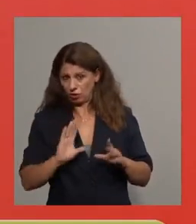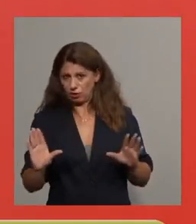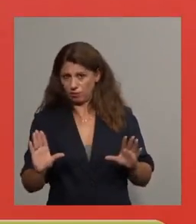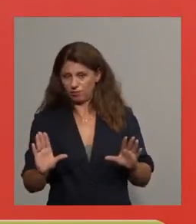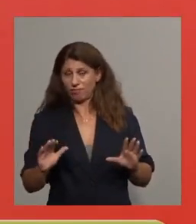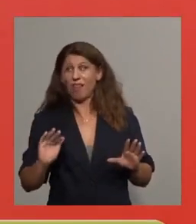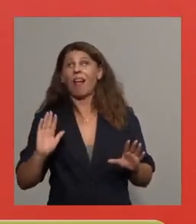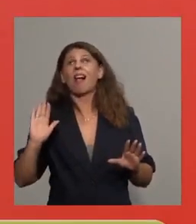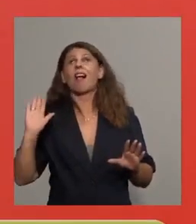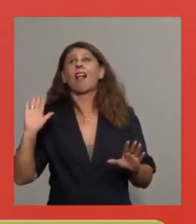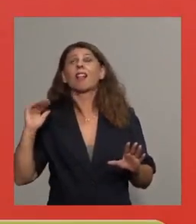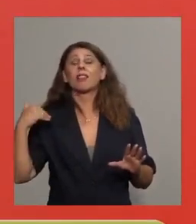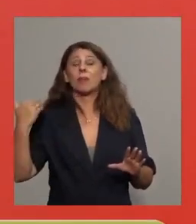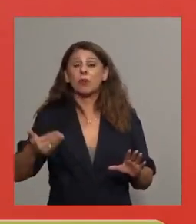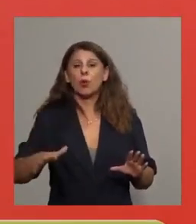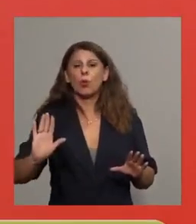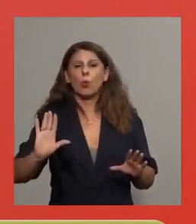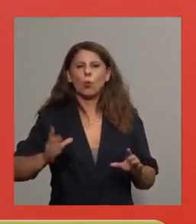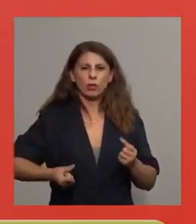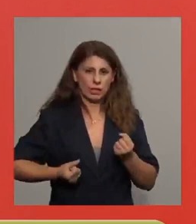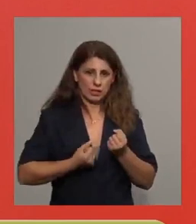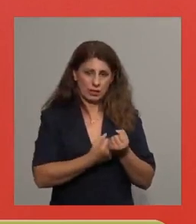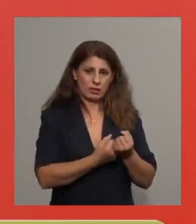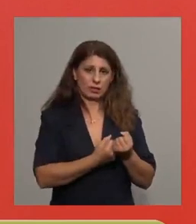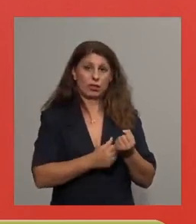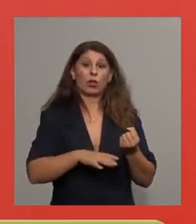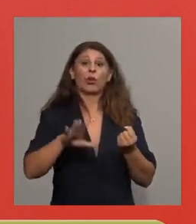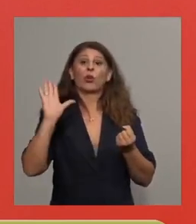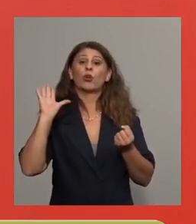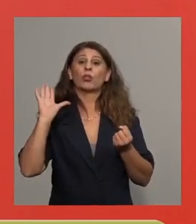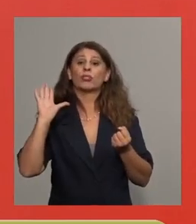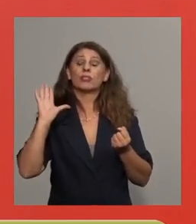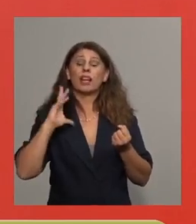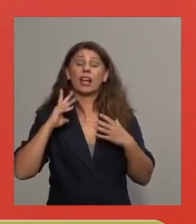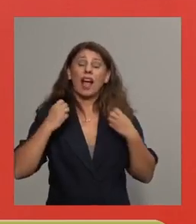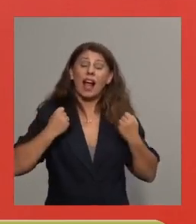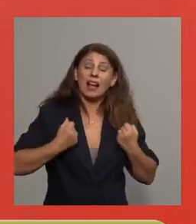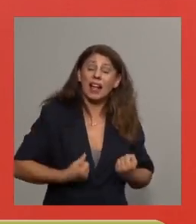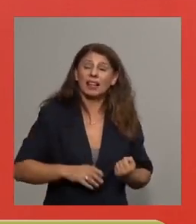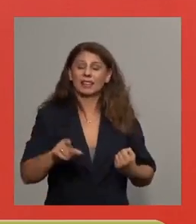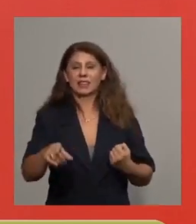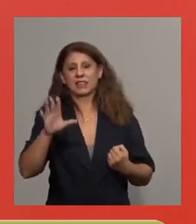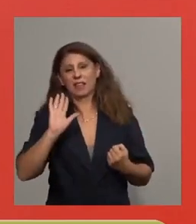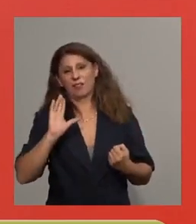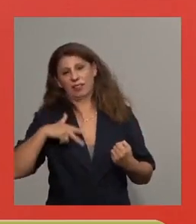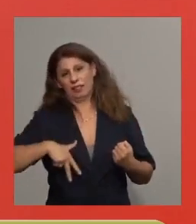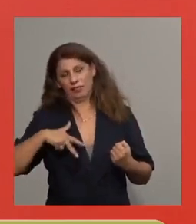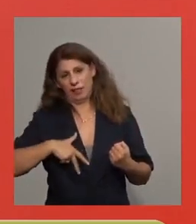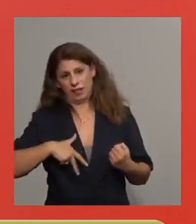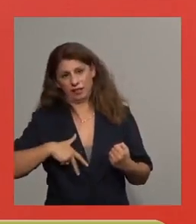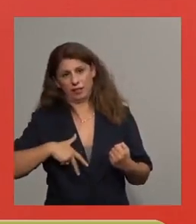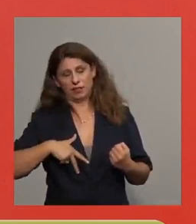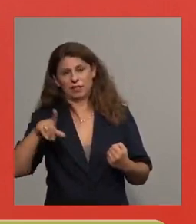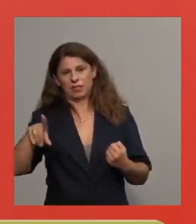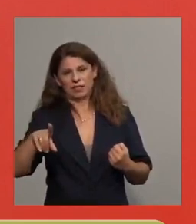Δεν πρόκειται όχι να σας στηρίξει, αλλά ούτε και να σας ανεχτεί σε μια τέτοια κυβέρνηση